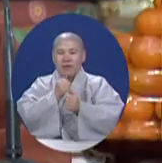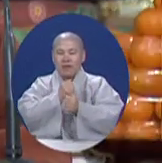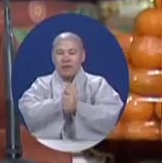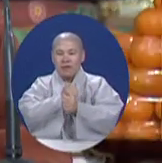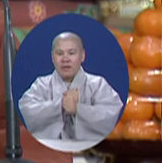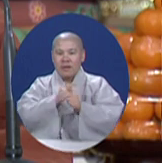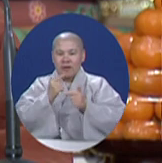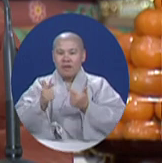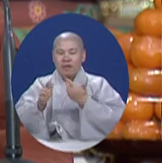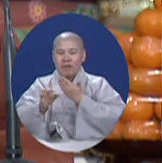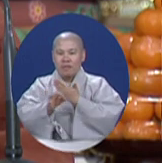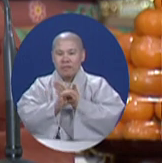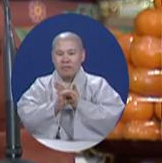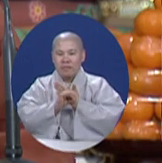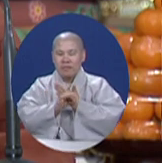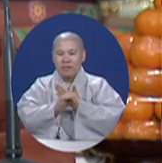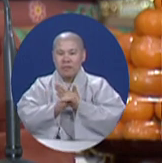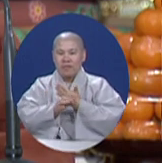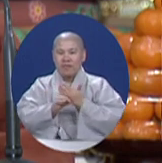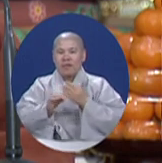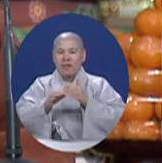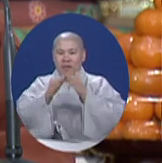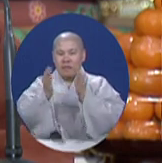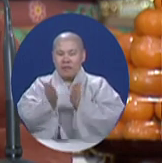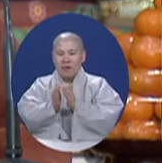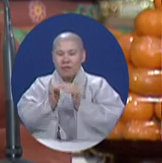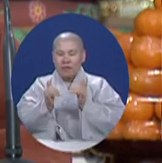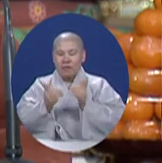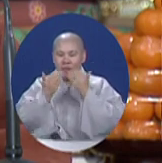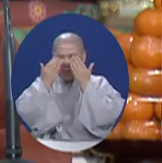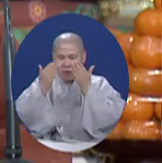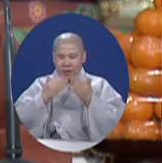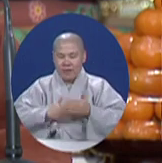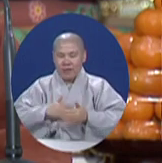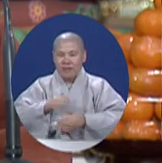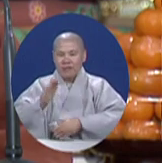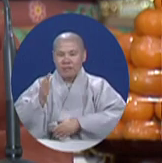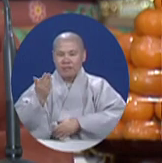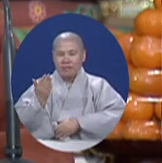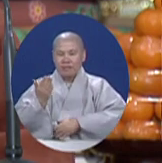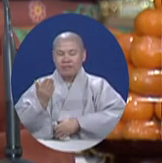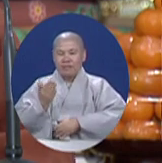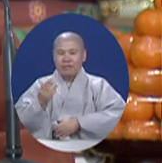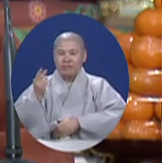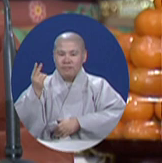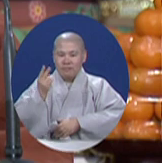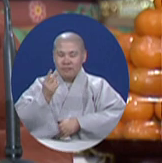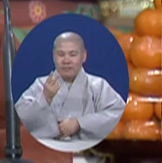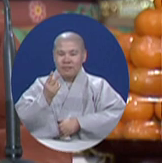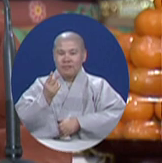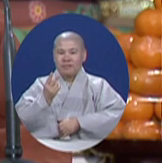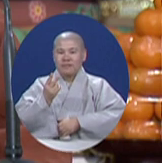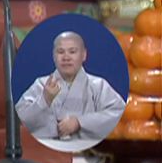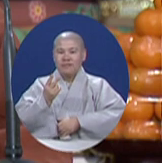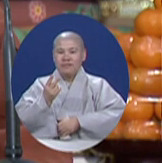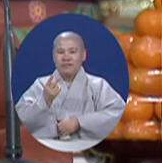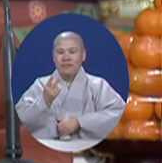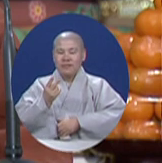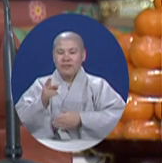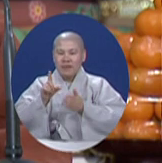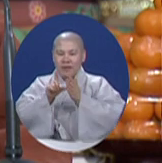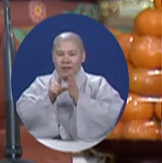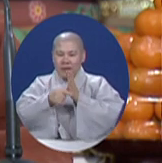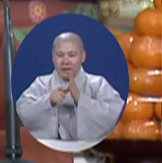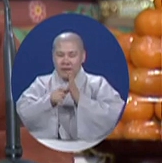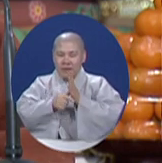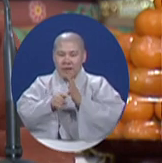아니하면 대중이 그냥 환히 안다는 거고요. 또 하나는